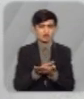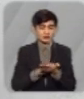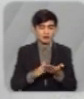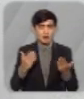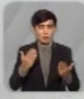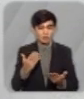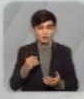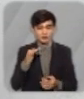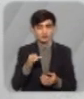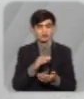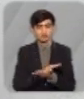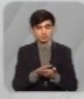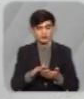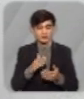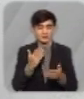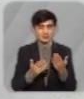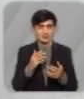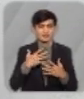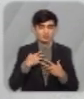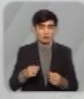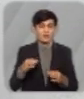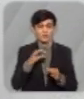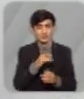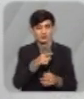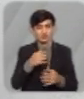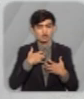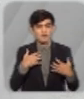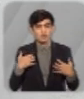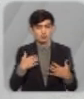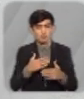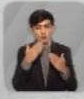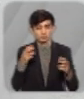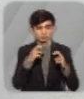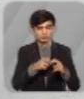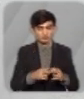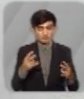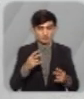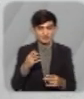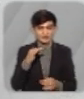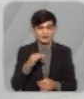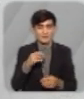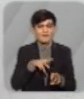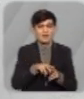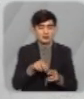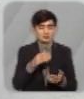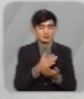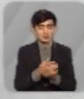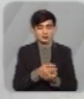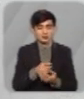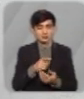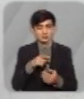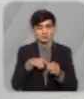как хорошо помыла, и насколько здорово животное больше даже. Вымя, тот же мастит влияет на соматику.